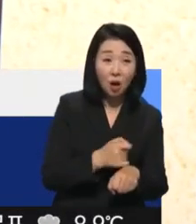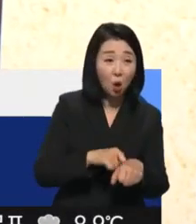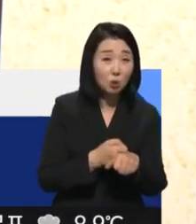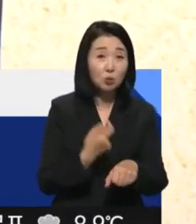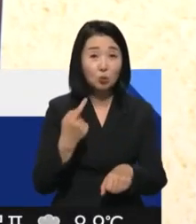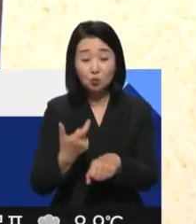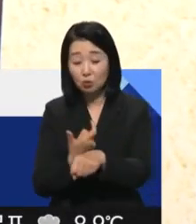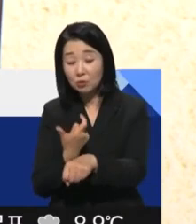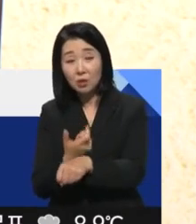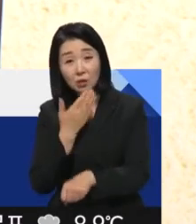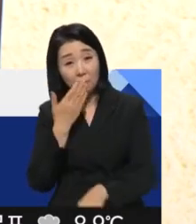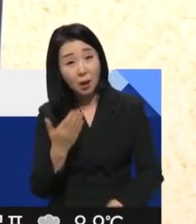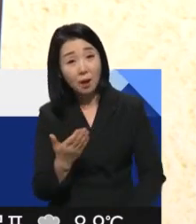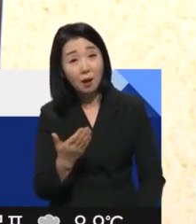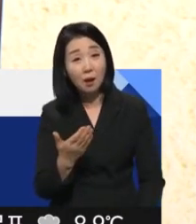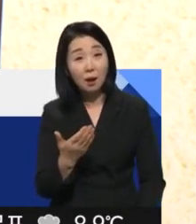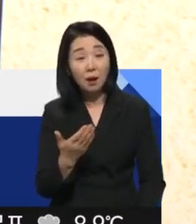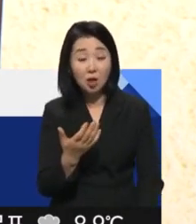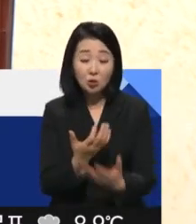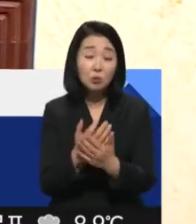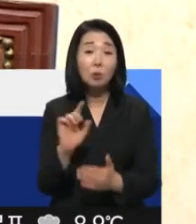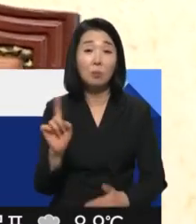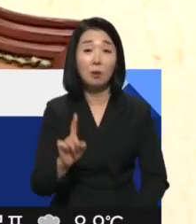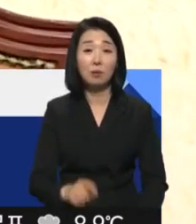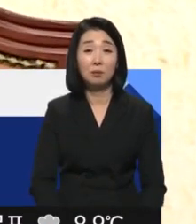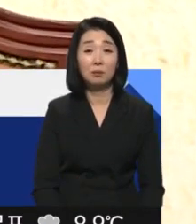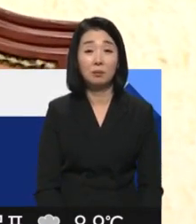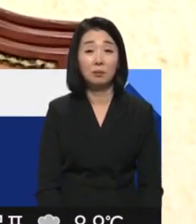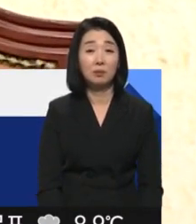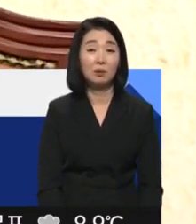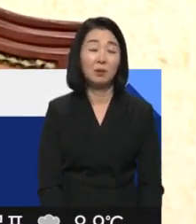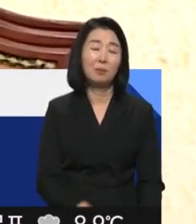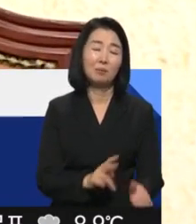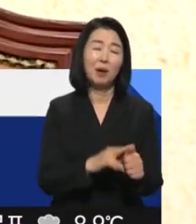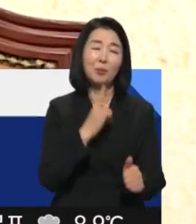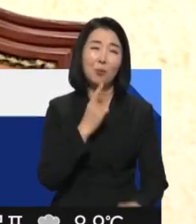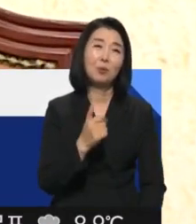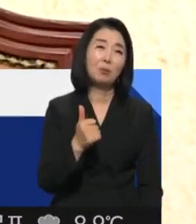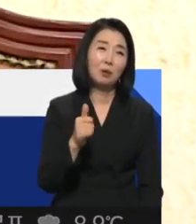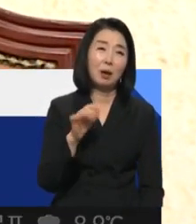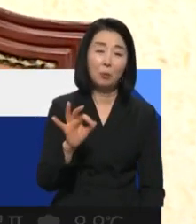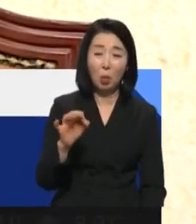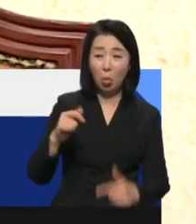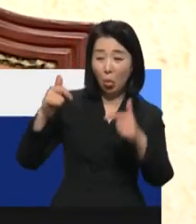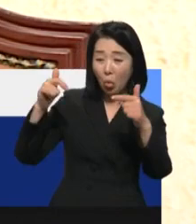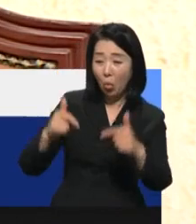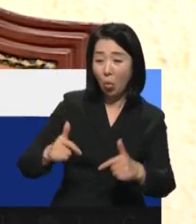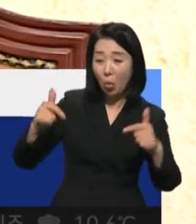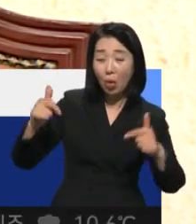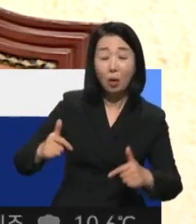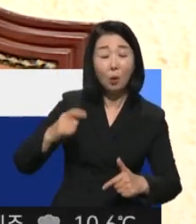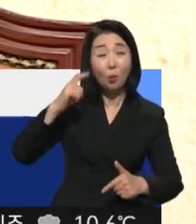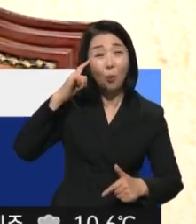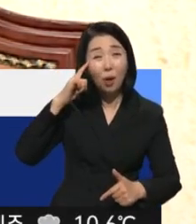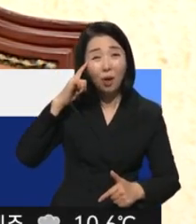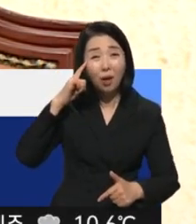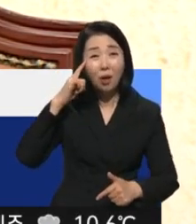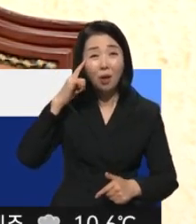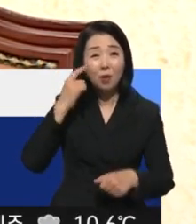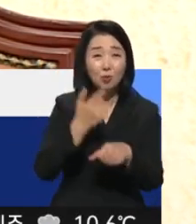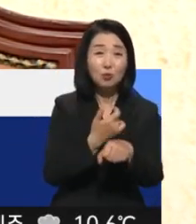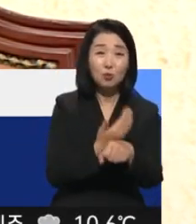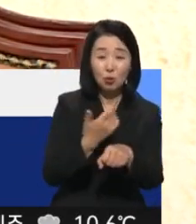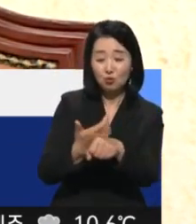주 60시간은 가능한 근거는 뭡니까? 마트 콩나물값 애누리 하듯 대충 몇 시간 줄인다고 국민